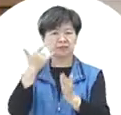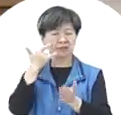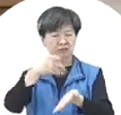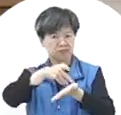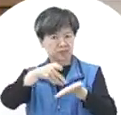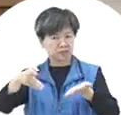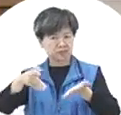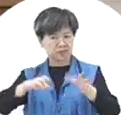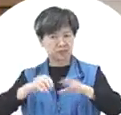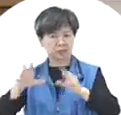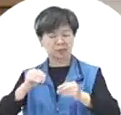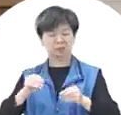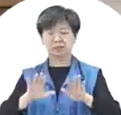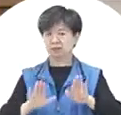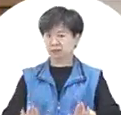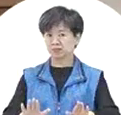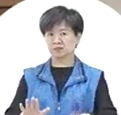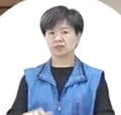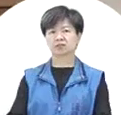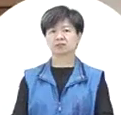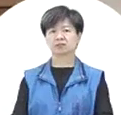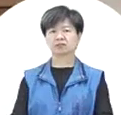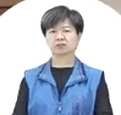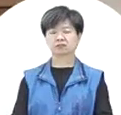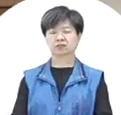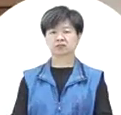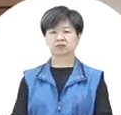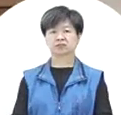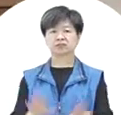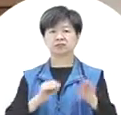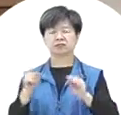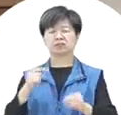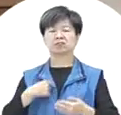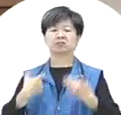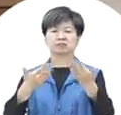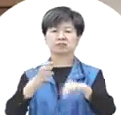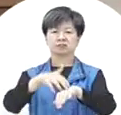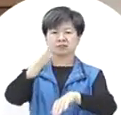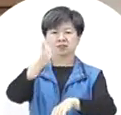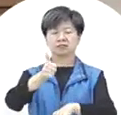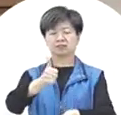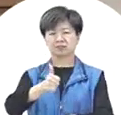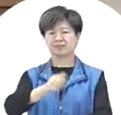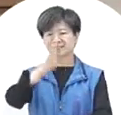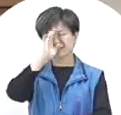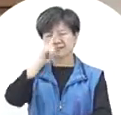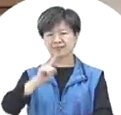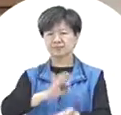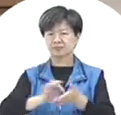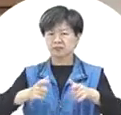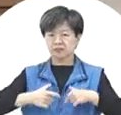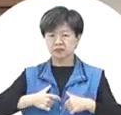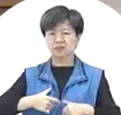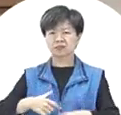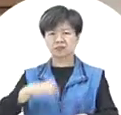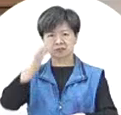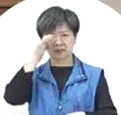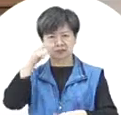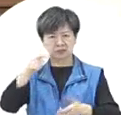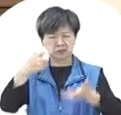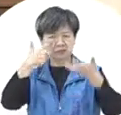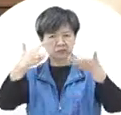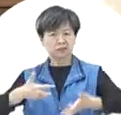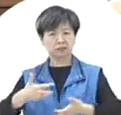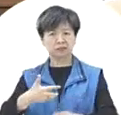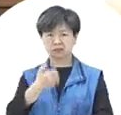书，现在我要把他们的联署书交给侯市长，请你用心聆听他们的心声，可以吗？